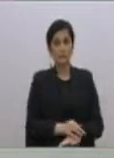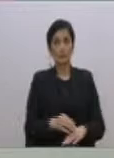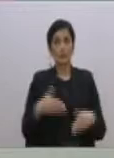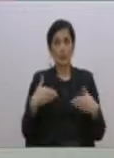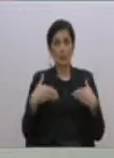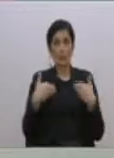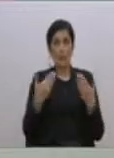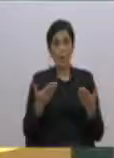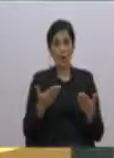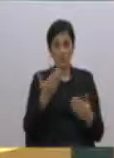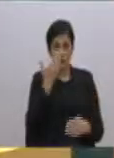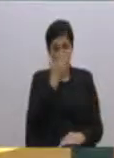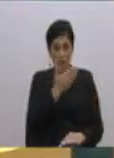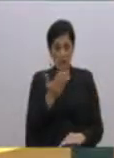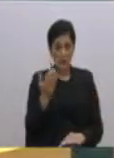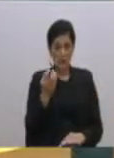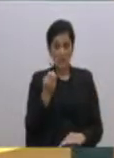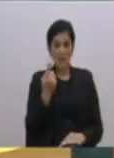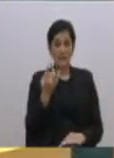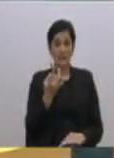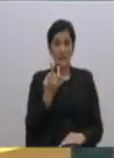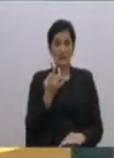მოგესალმებით ხალხო კიდევ ერთხელ.